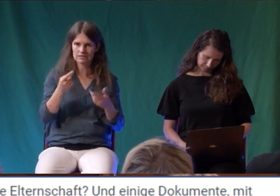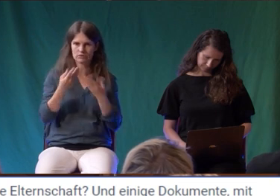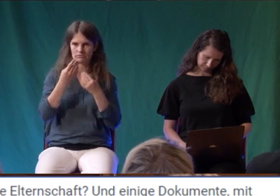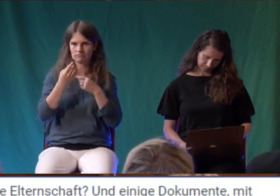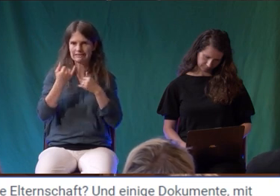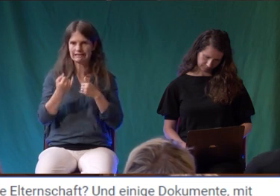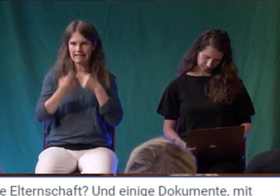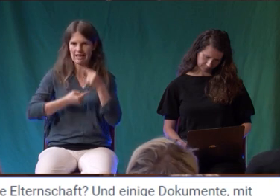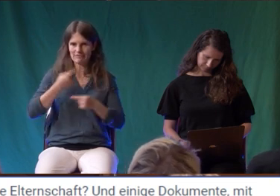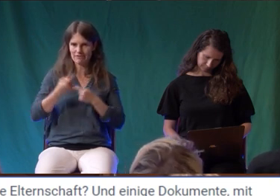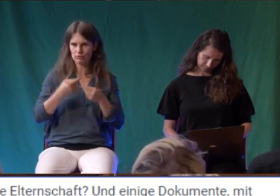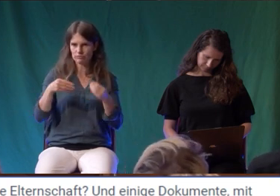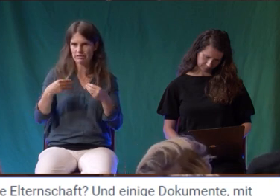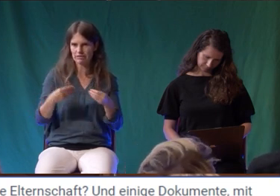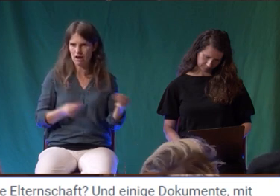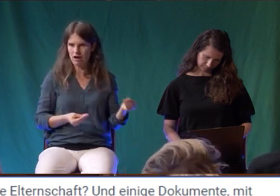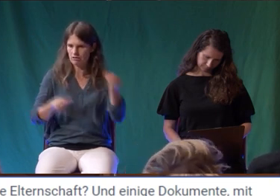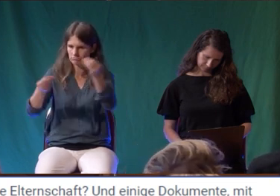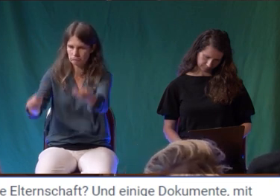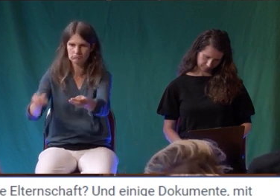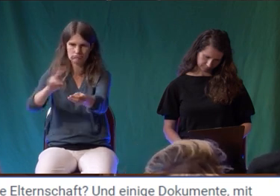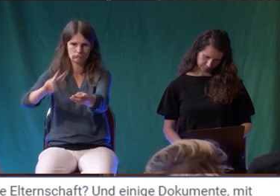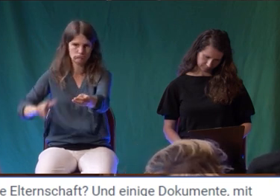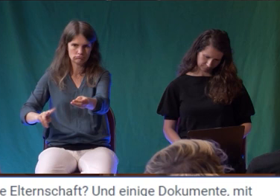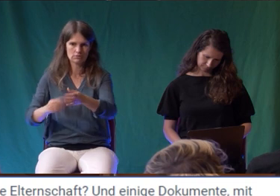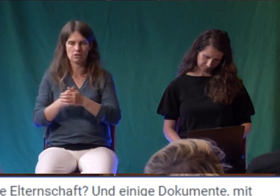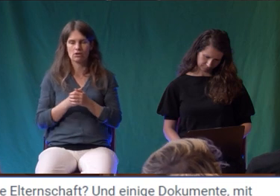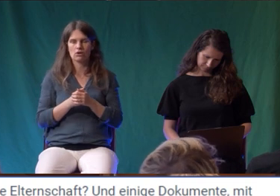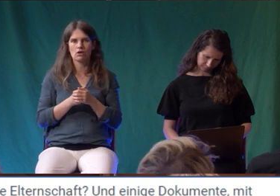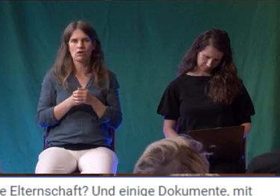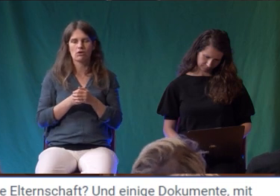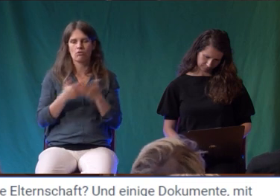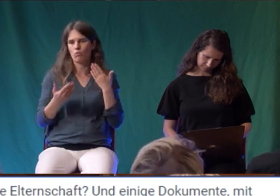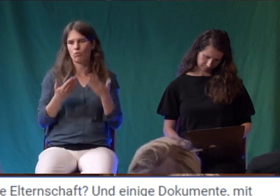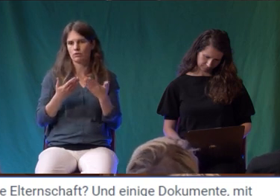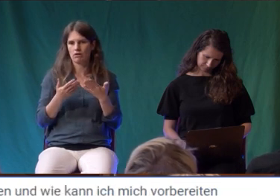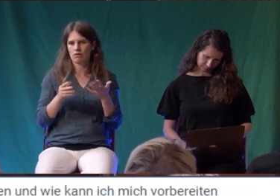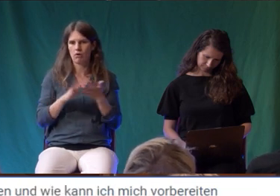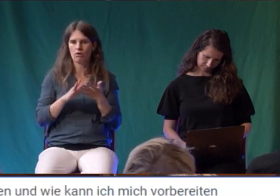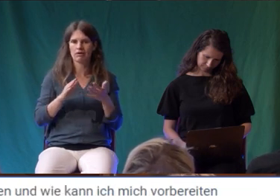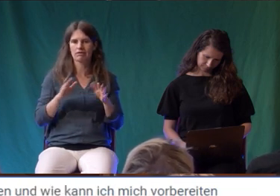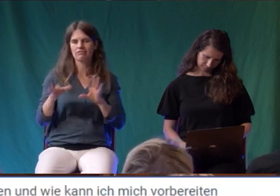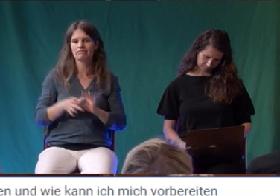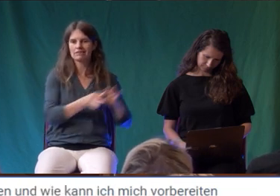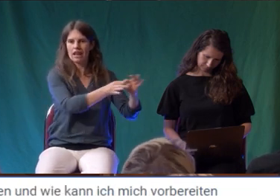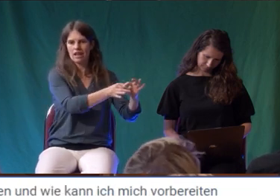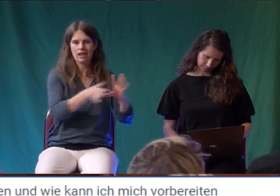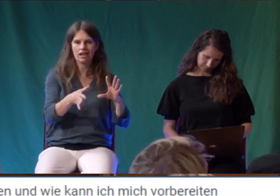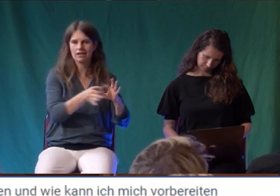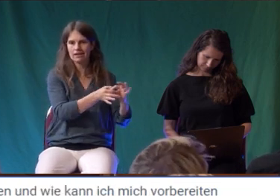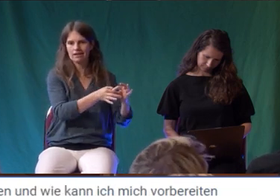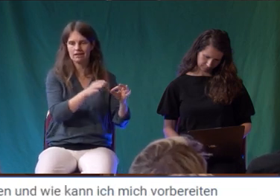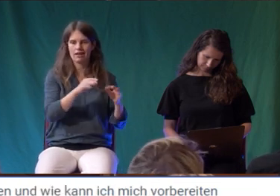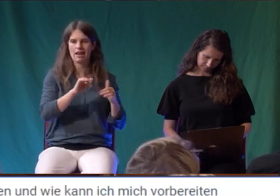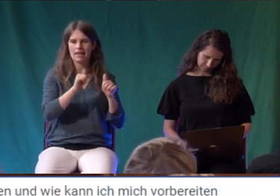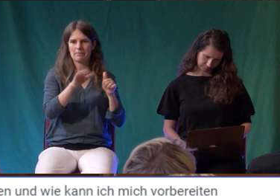für Eltern und wir haben auch auf die Website von Leben mit Handicaps verlinkt weil es